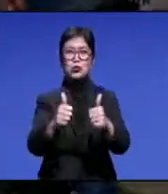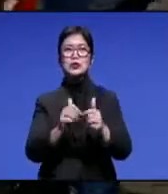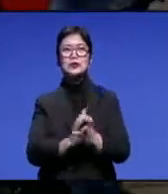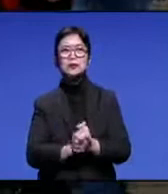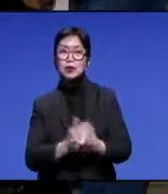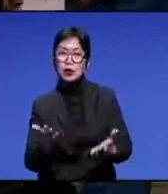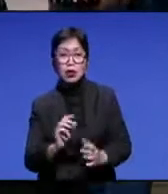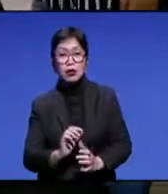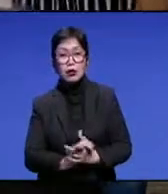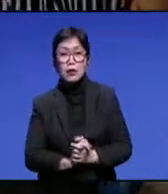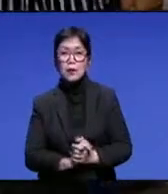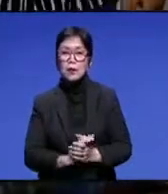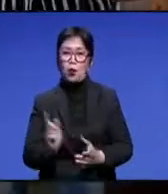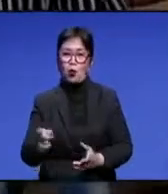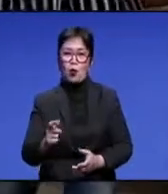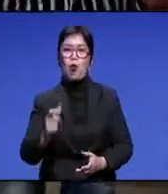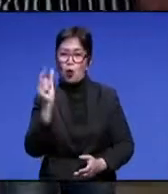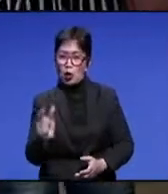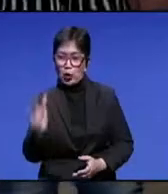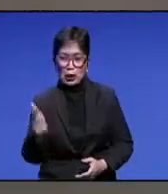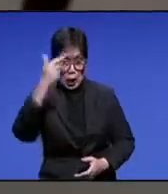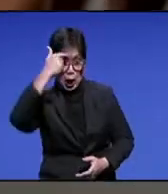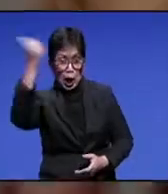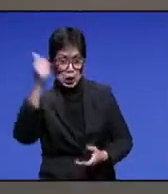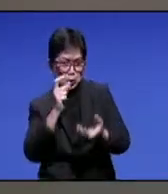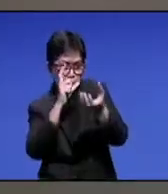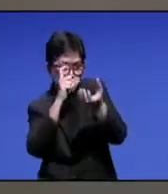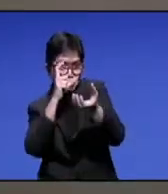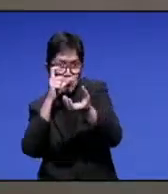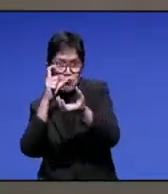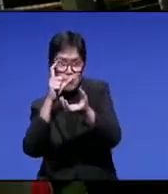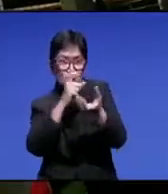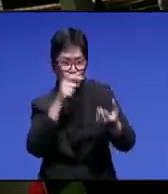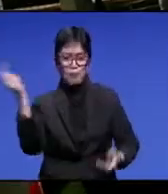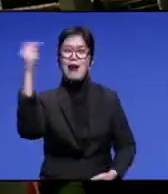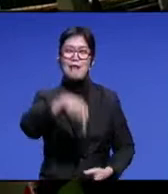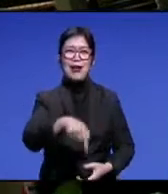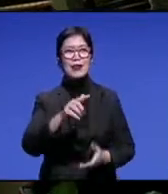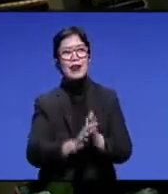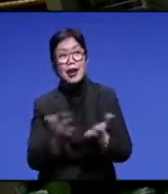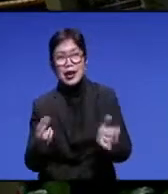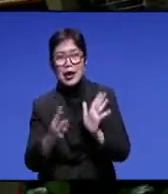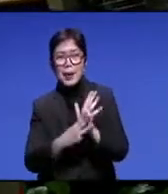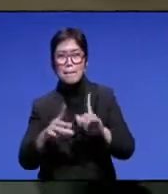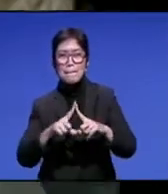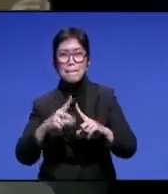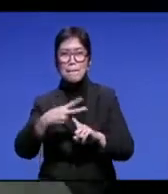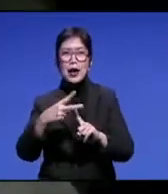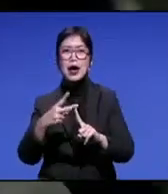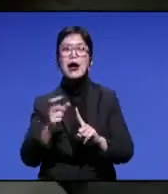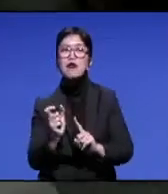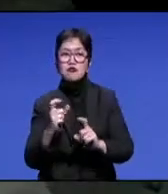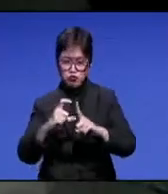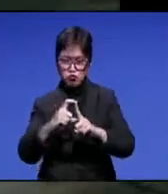Tidak hanya masyarakat, belasan fotografer dengan kamera profesional pun datang. Salah satunya Mahfud, fotografer yang sudah berkeliling Indonesia selama